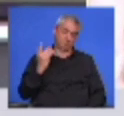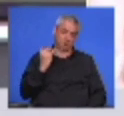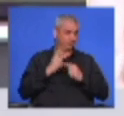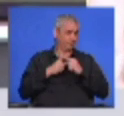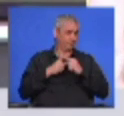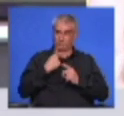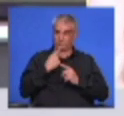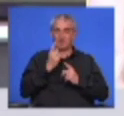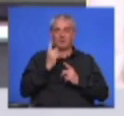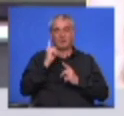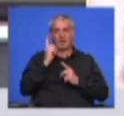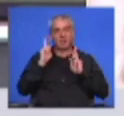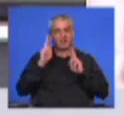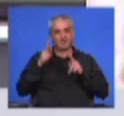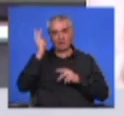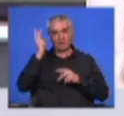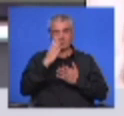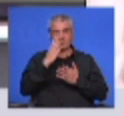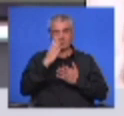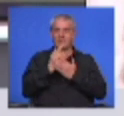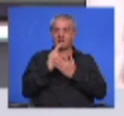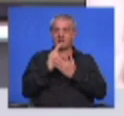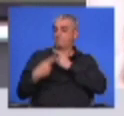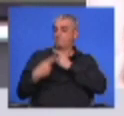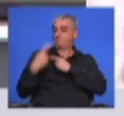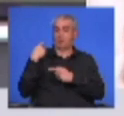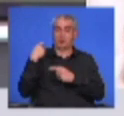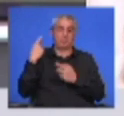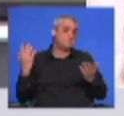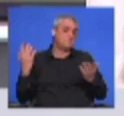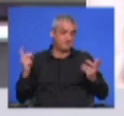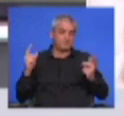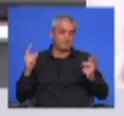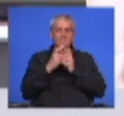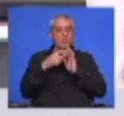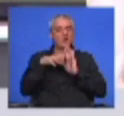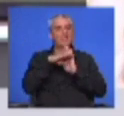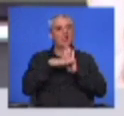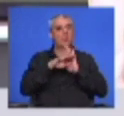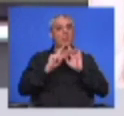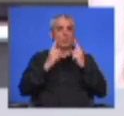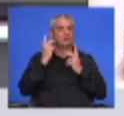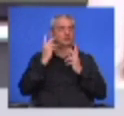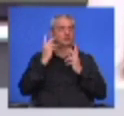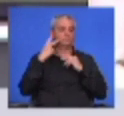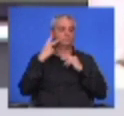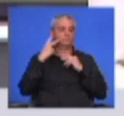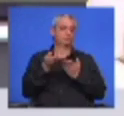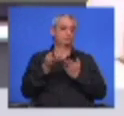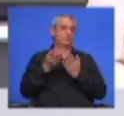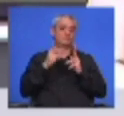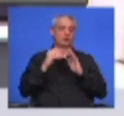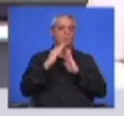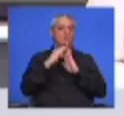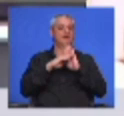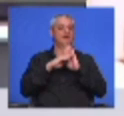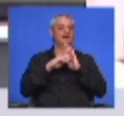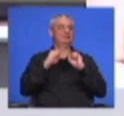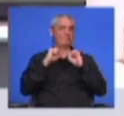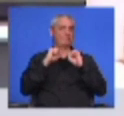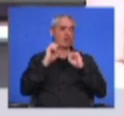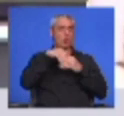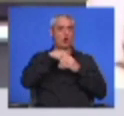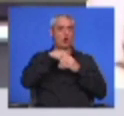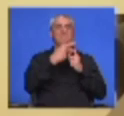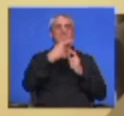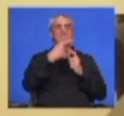את זה אפשר היה להבין כבר שנה שעברה, ובאמת החברות הדירוג האחרות עם תחזיות יציבות, כולל פיץ' מהשבוע הקודם. התחזית